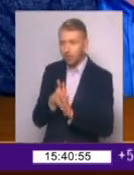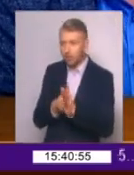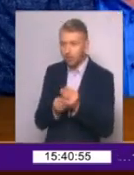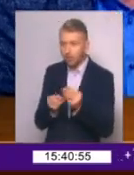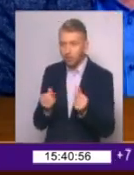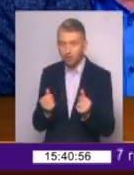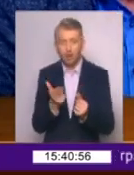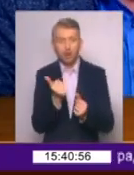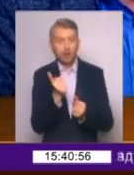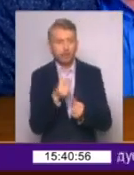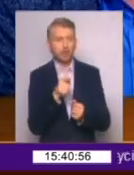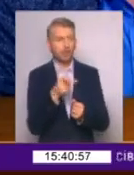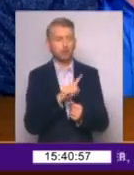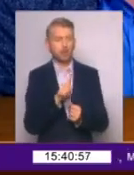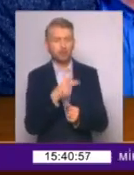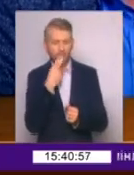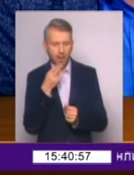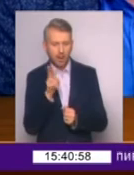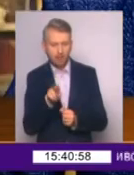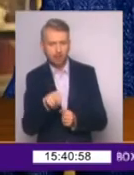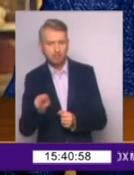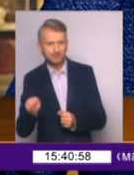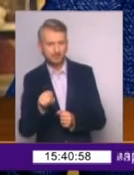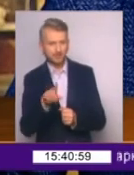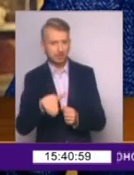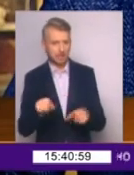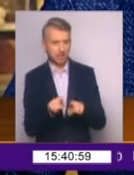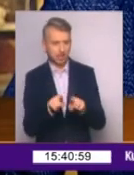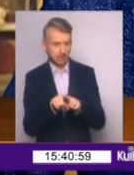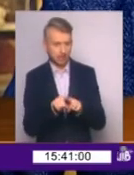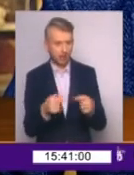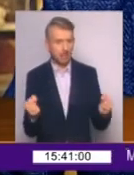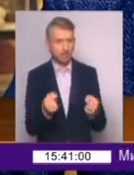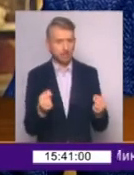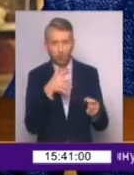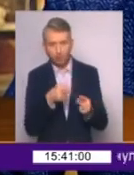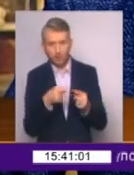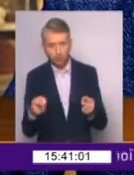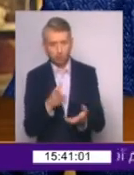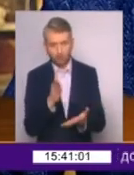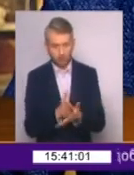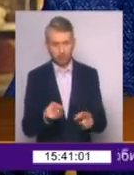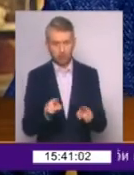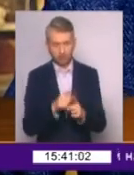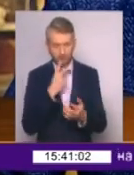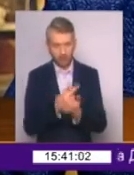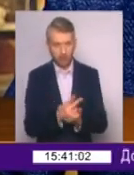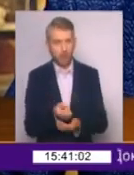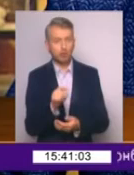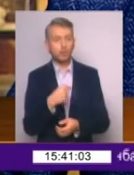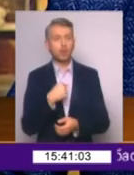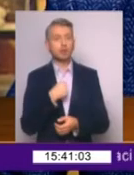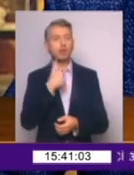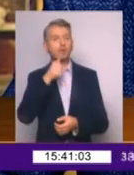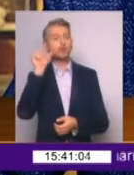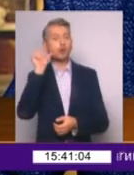да, ті латкові ремонти, які роблять, вони от після таких от зимових періодів мають от такий вигляд. Тому я вчора